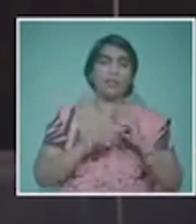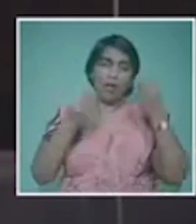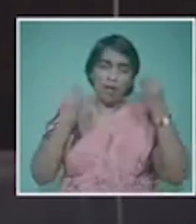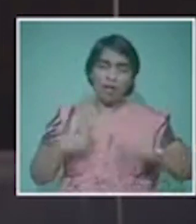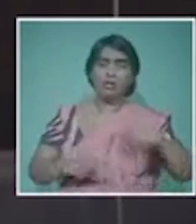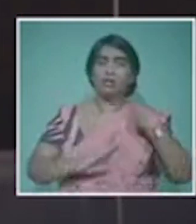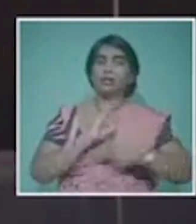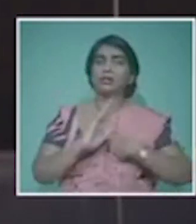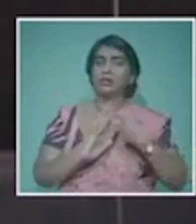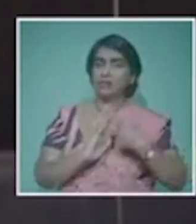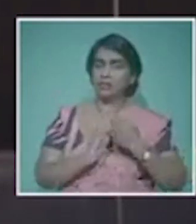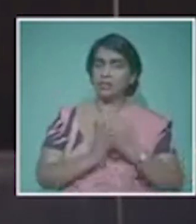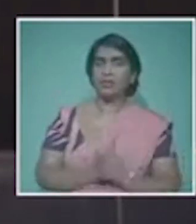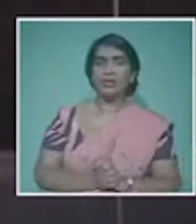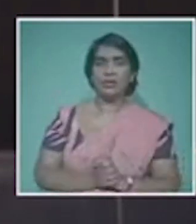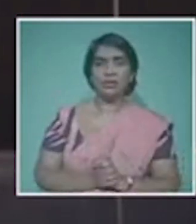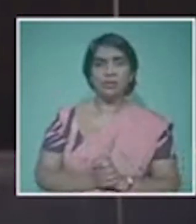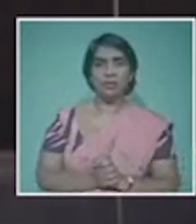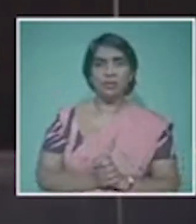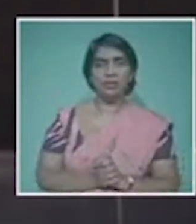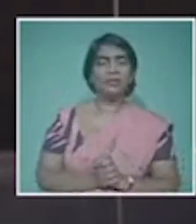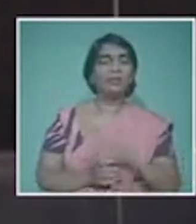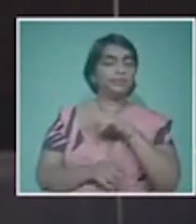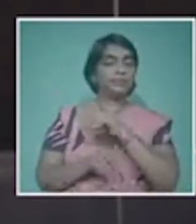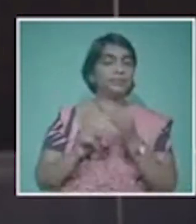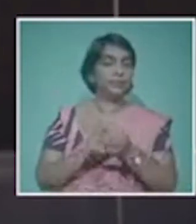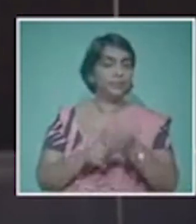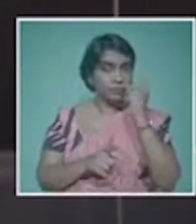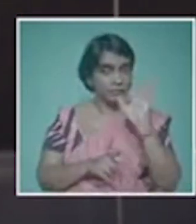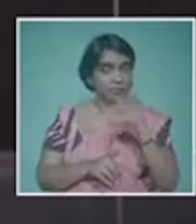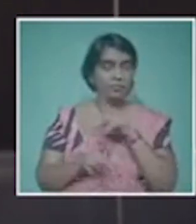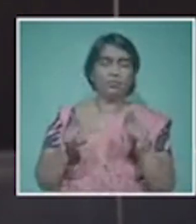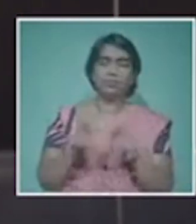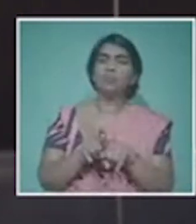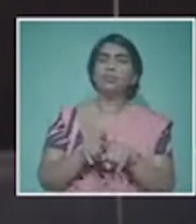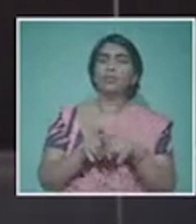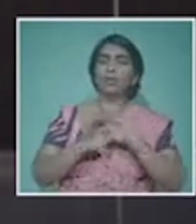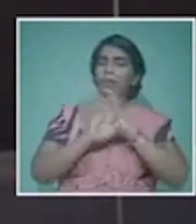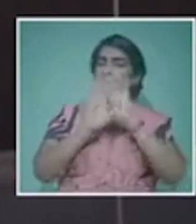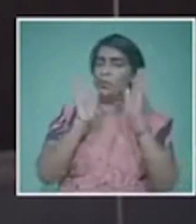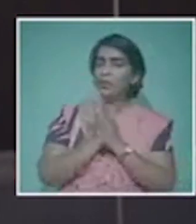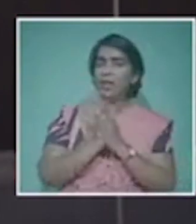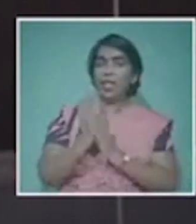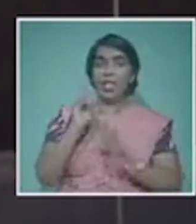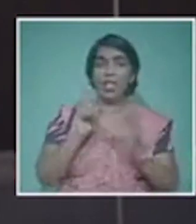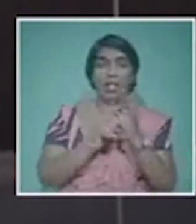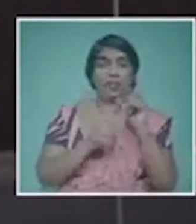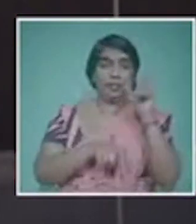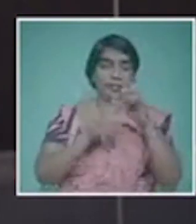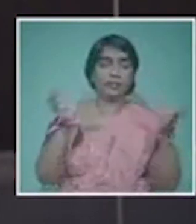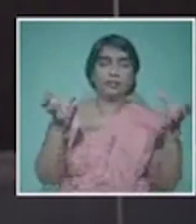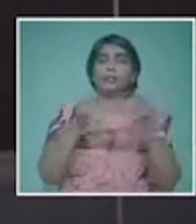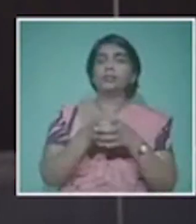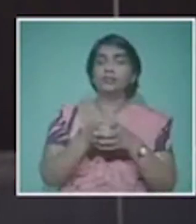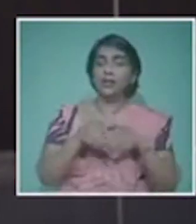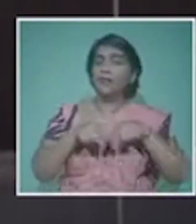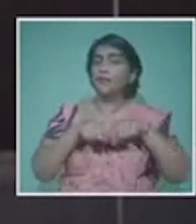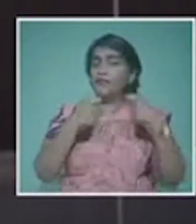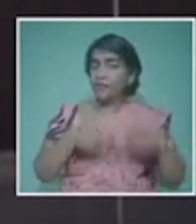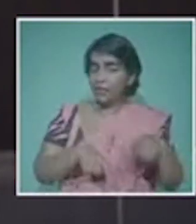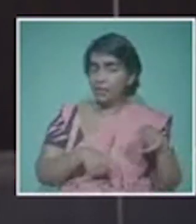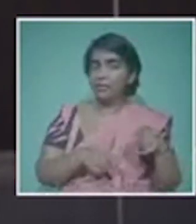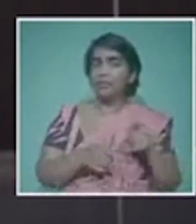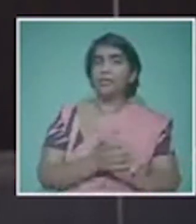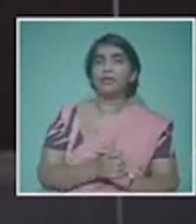இந்த பாதீடானது மக்களுக்கு அனுகூலமான பாதீடு அல்ல என்பது புலனாகின்றது. அது மாத்திரமின்றி சமூக நலத்திட்டங்களுக்கான நிதி